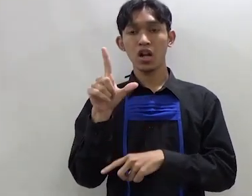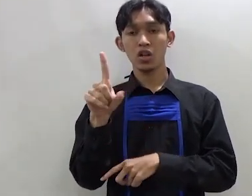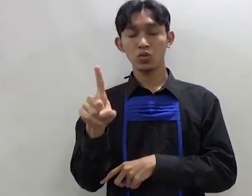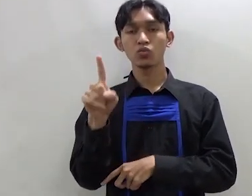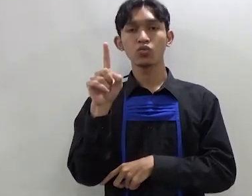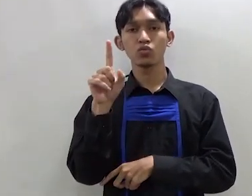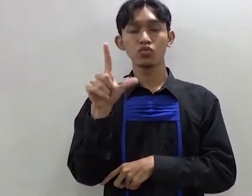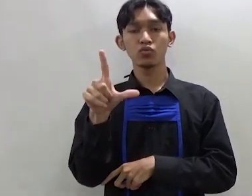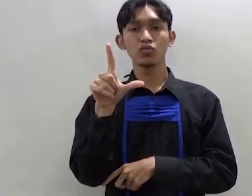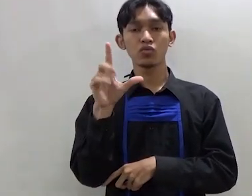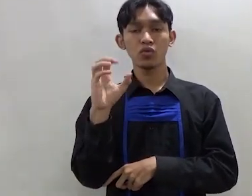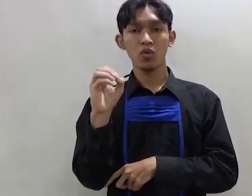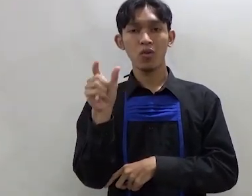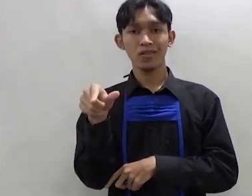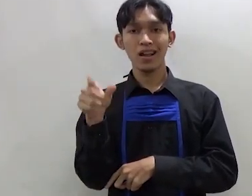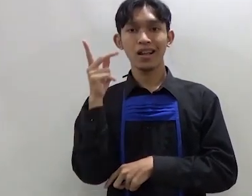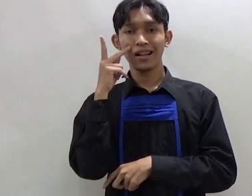kasus positif.